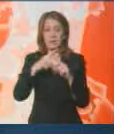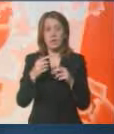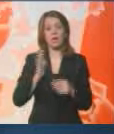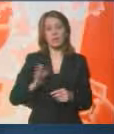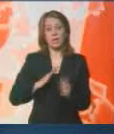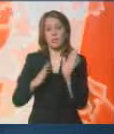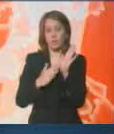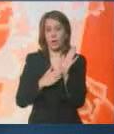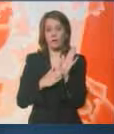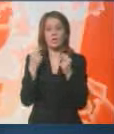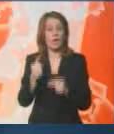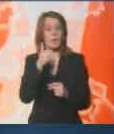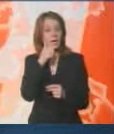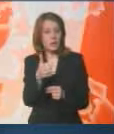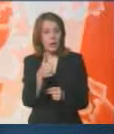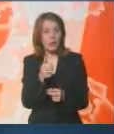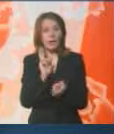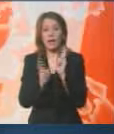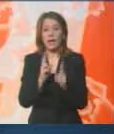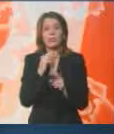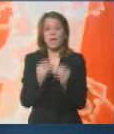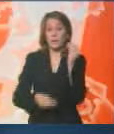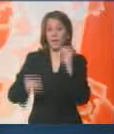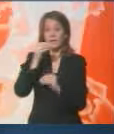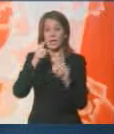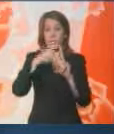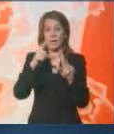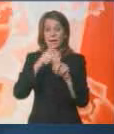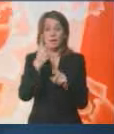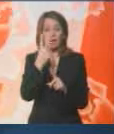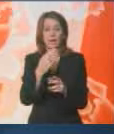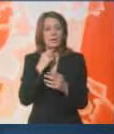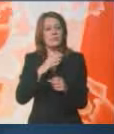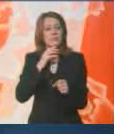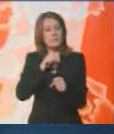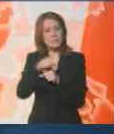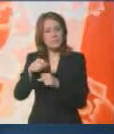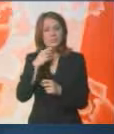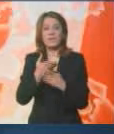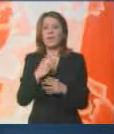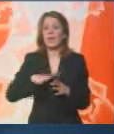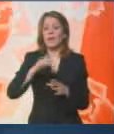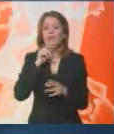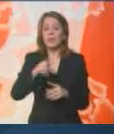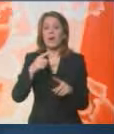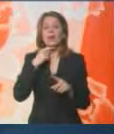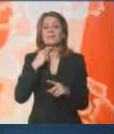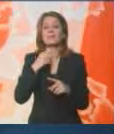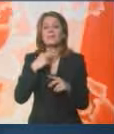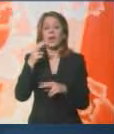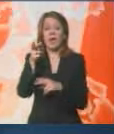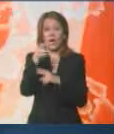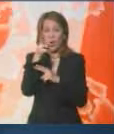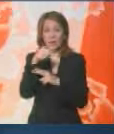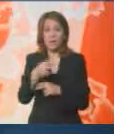Gospodine Momiroviću, dobar dan. Kako će povećanje PDV-a uticati na hotelijere u Srbiji? Pa možete zamisliti kako može